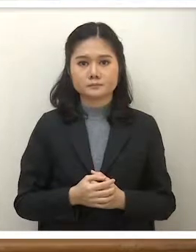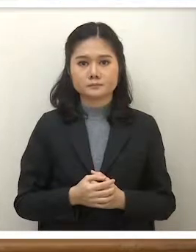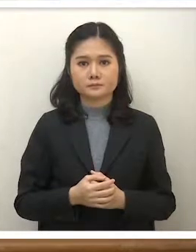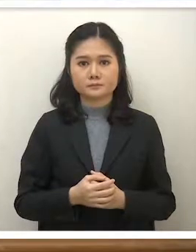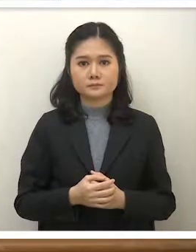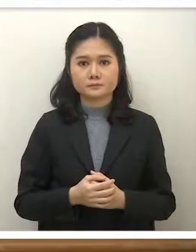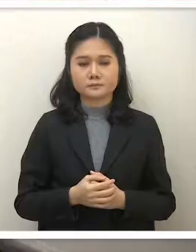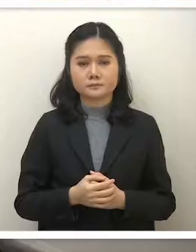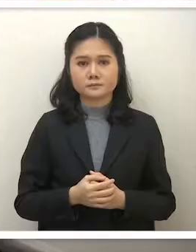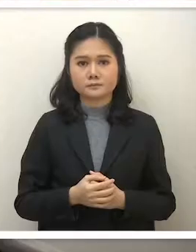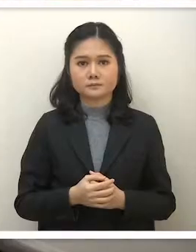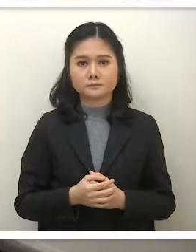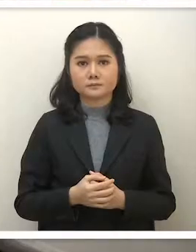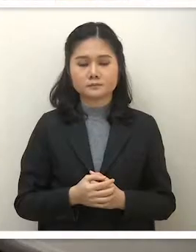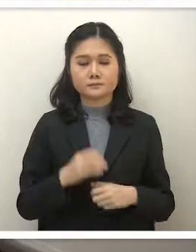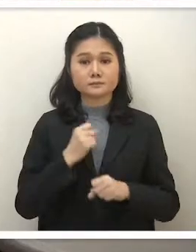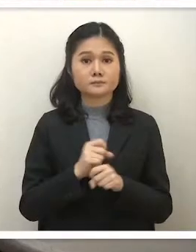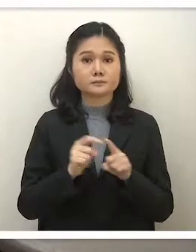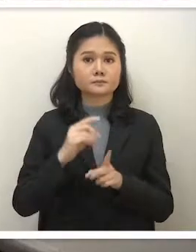เป็นโพลี